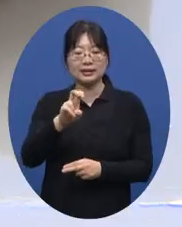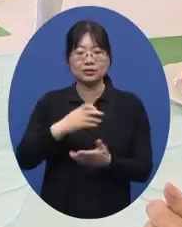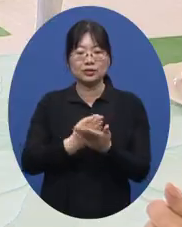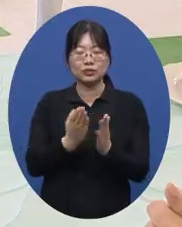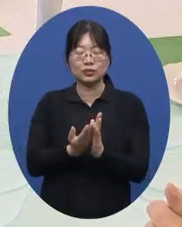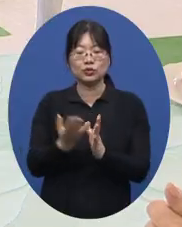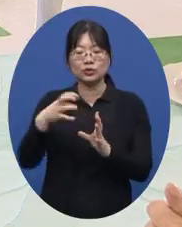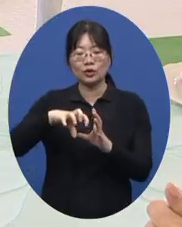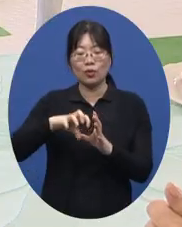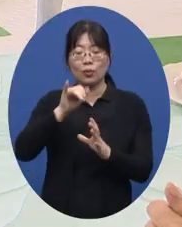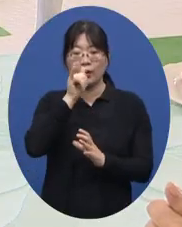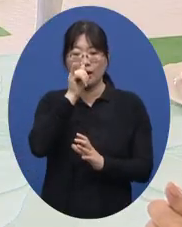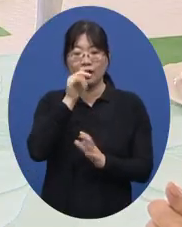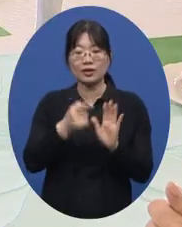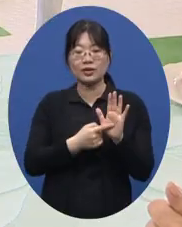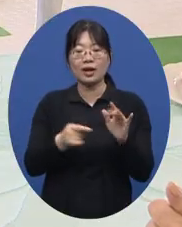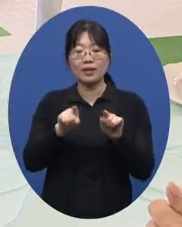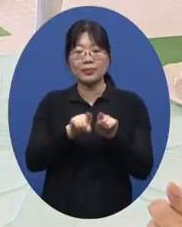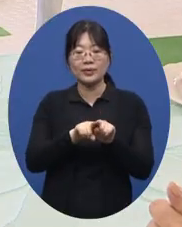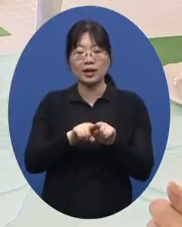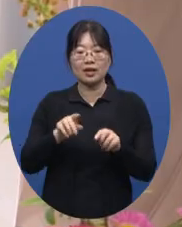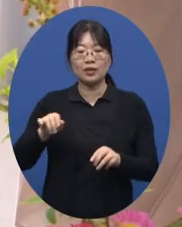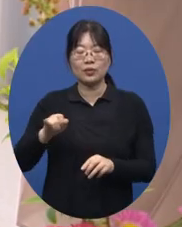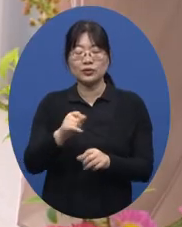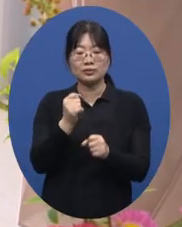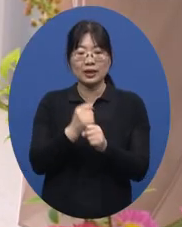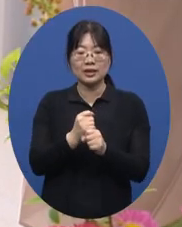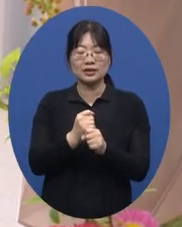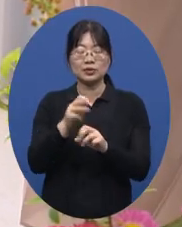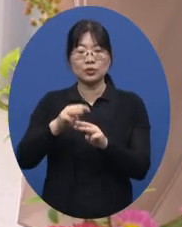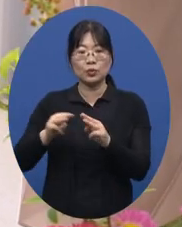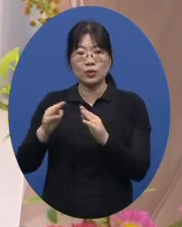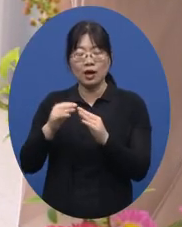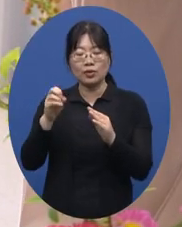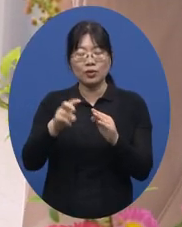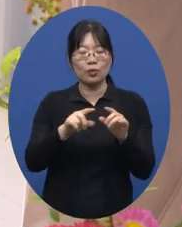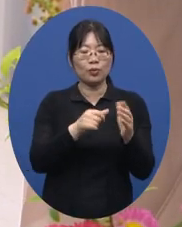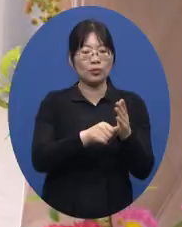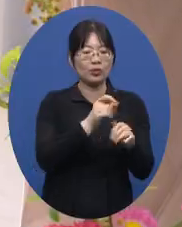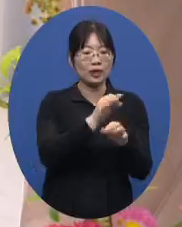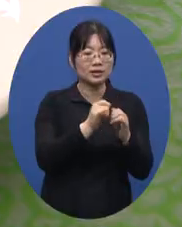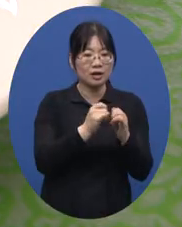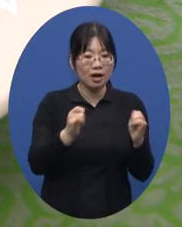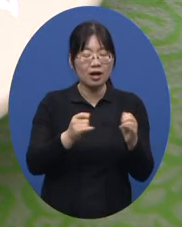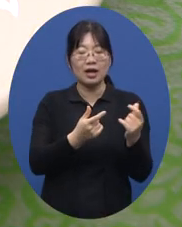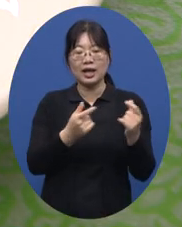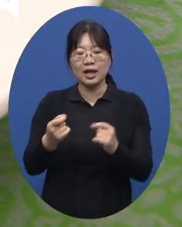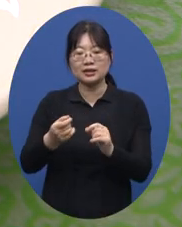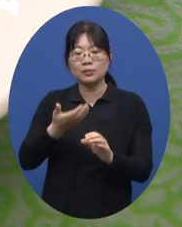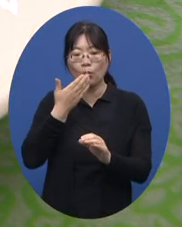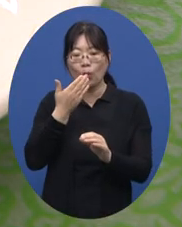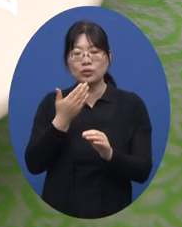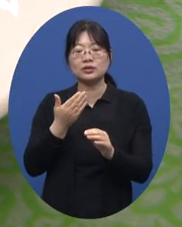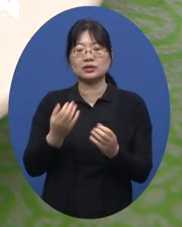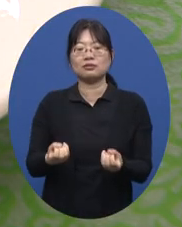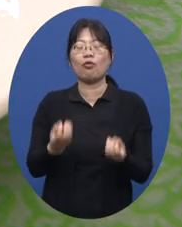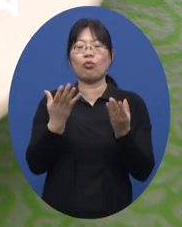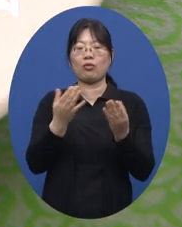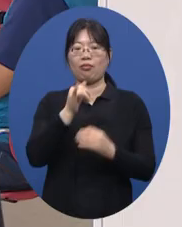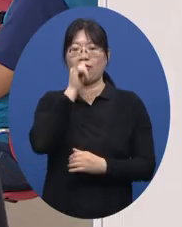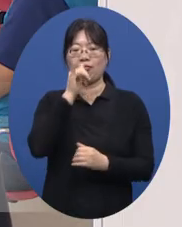접목됐습니다. 전시회와 함께 곤충 생산 농가와 소비자가 식용 곤충으로 만든 건강 밥상을 먹어보는 행사도